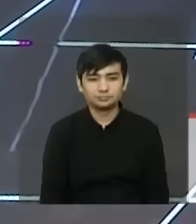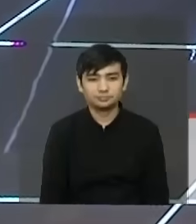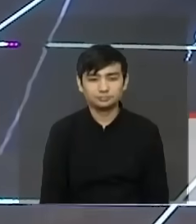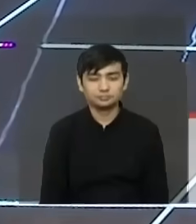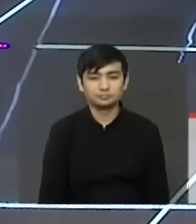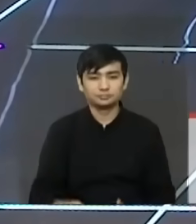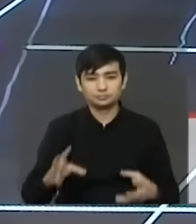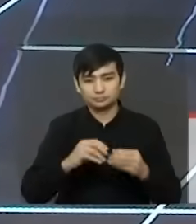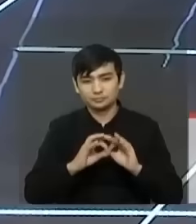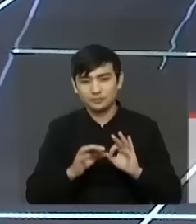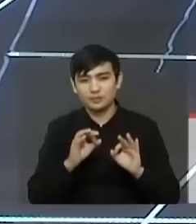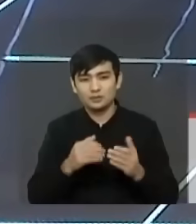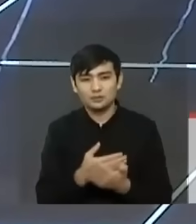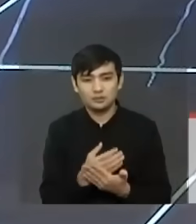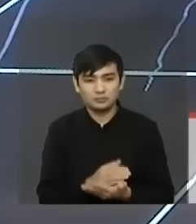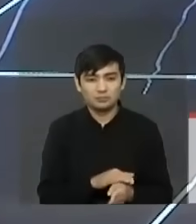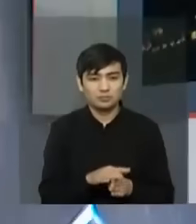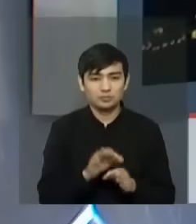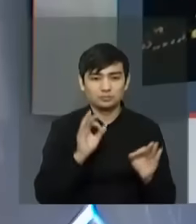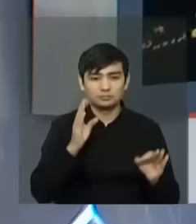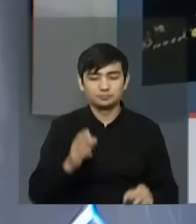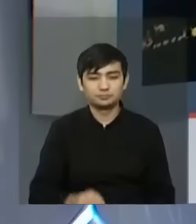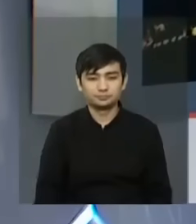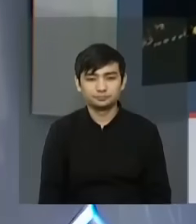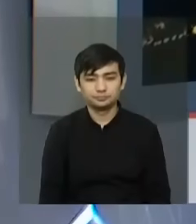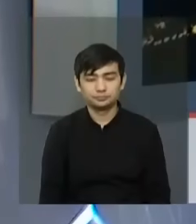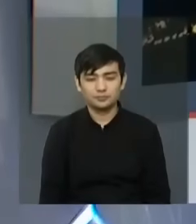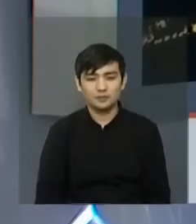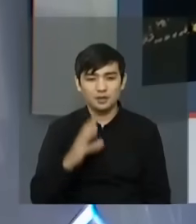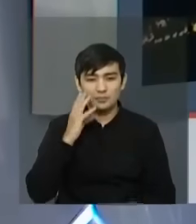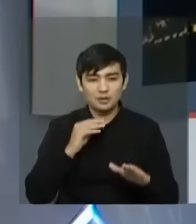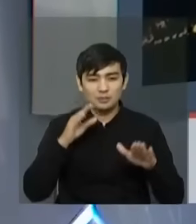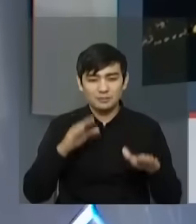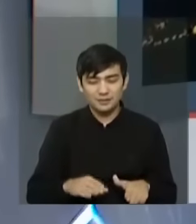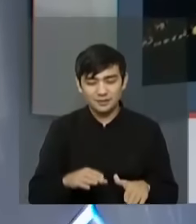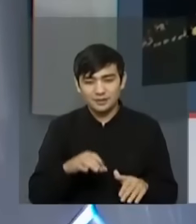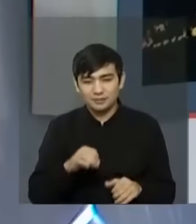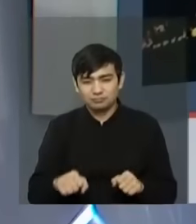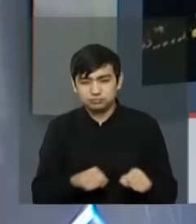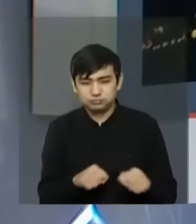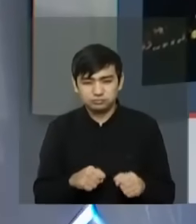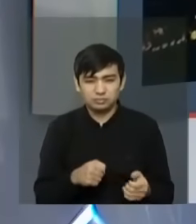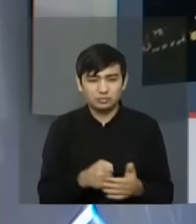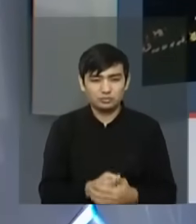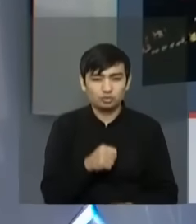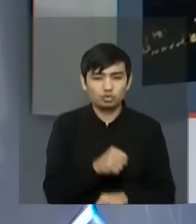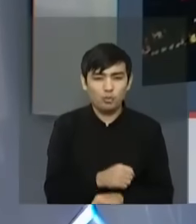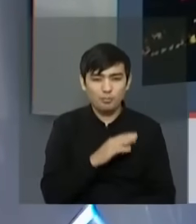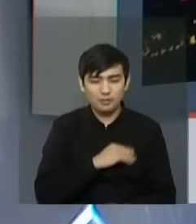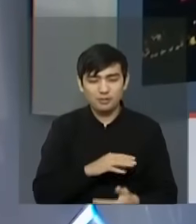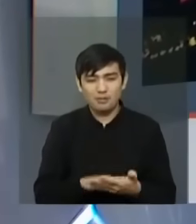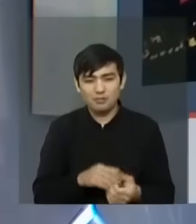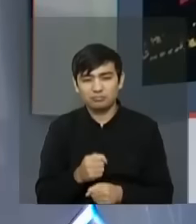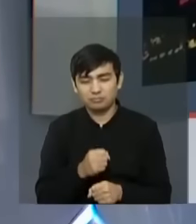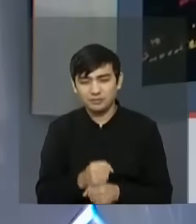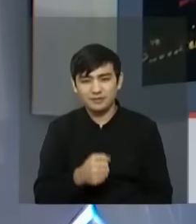Енді осы және өзге де жаңалықтар толығырақ. Алматыда жер асты дүмпулері әлі де тоқтаусыз жалғасып жатыр. Тек